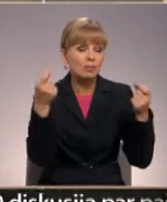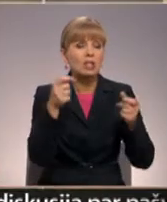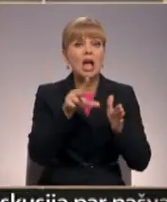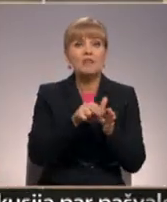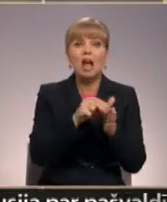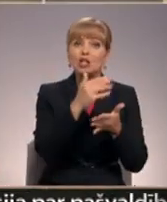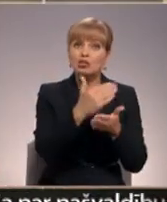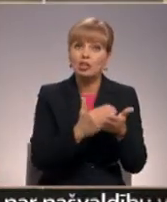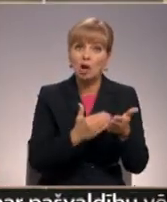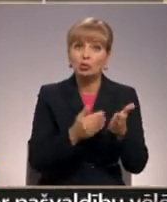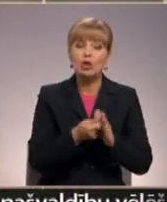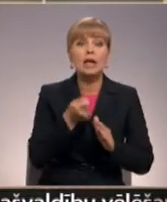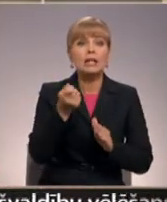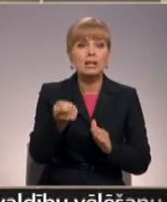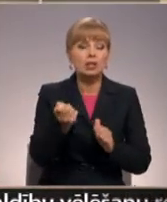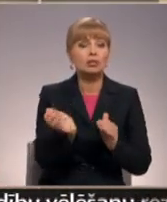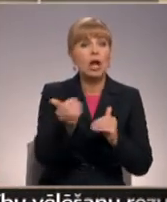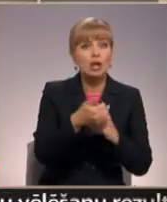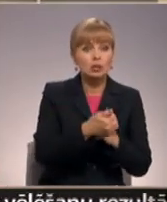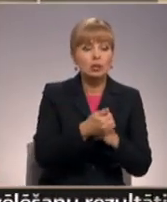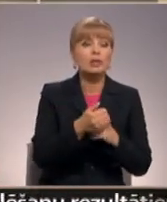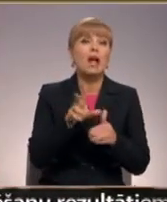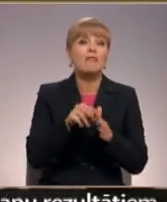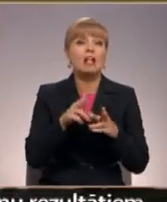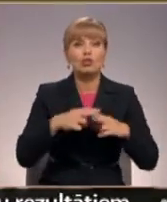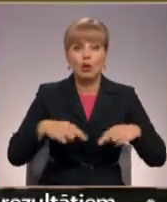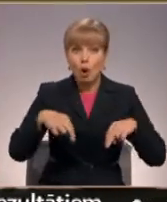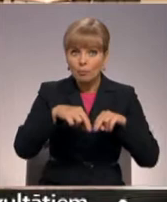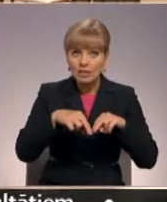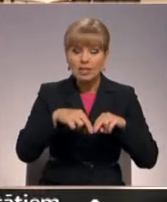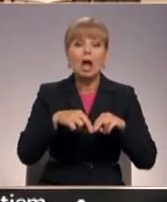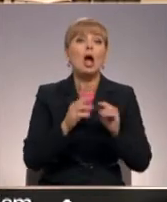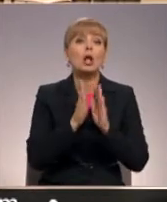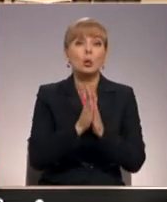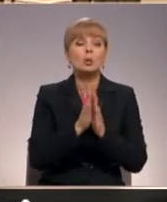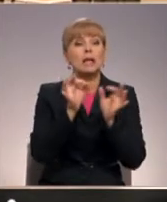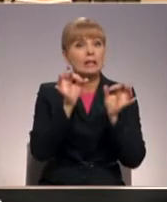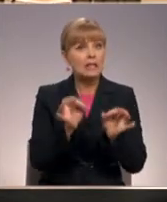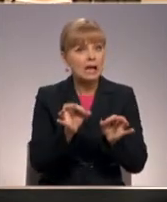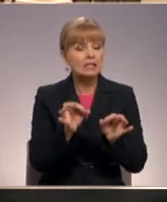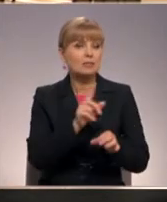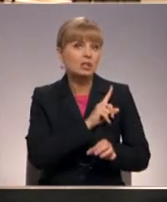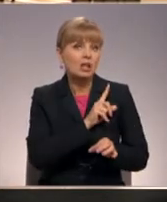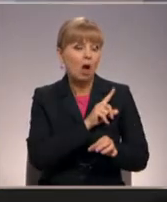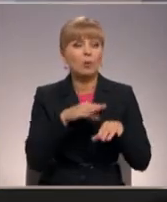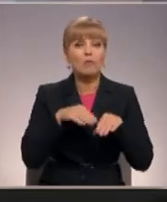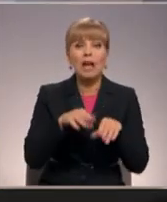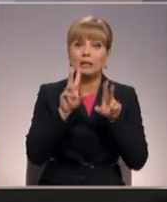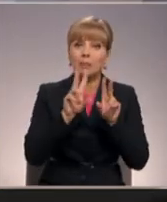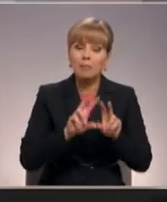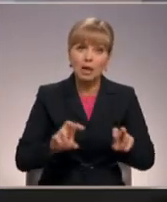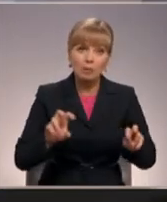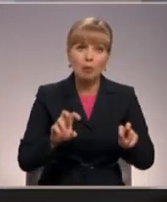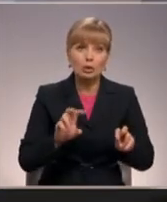vēlēšanu sarakstu iesniegšanas aizkulisēm. Vēlēšanu komisijas loceklis Sandra Orinska lūdza tiesību sargājušās iestādēs veikt pārbaudi un